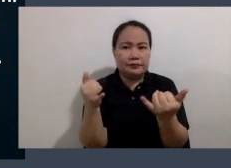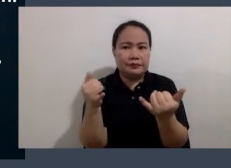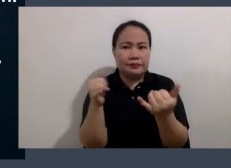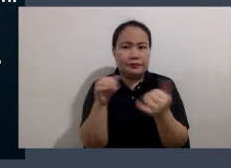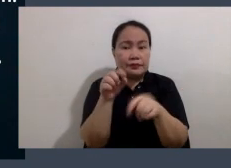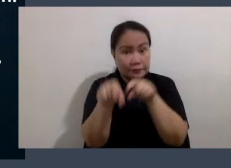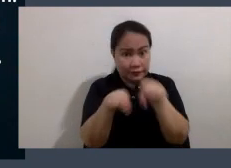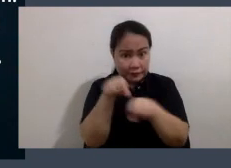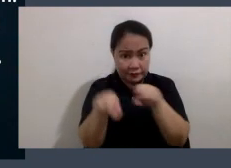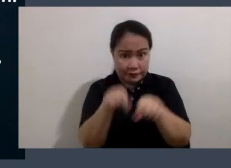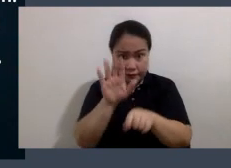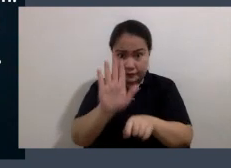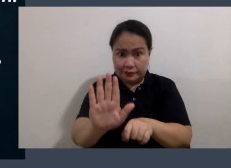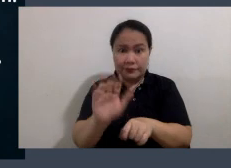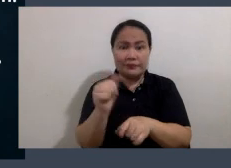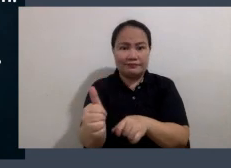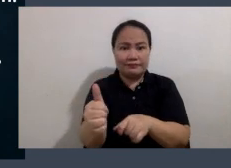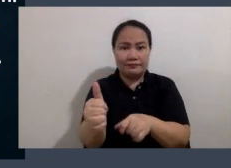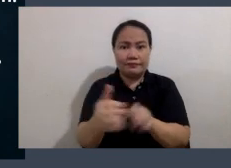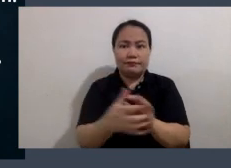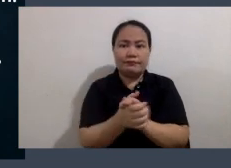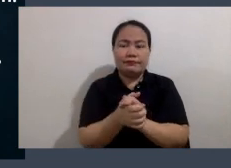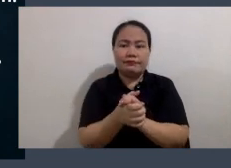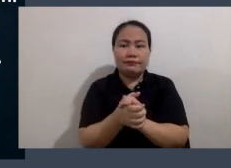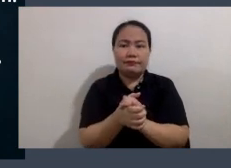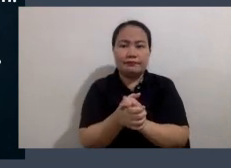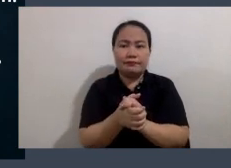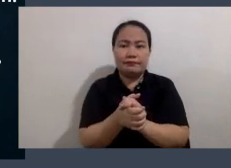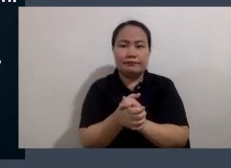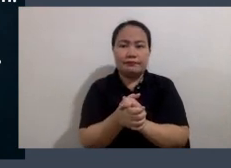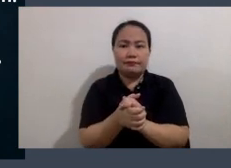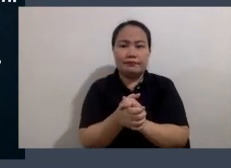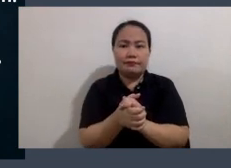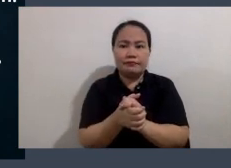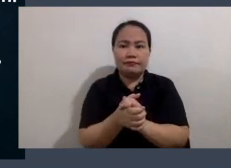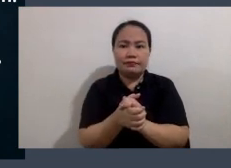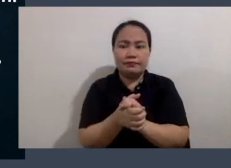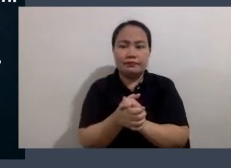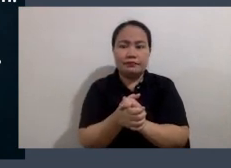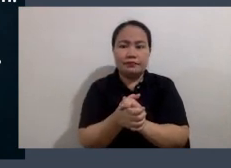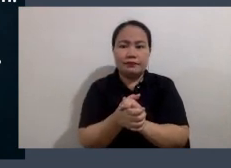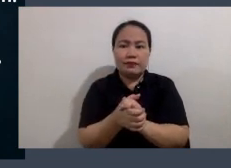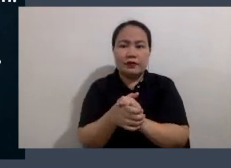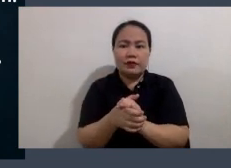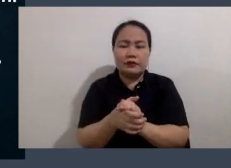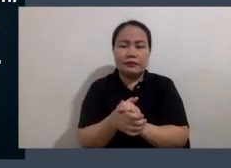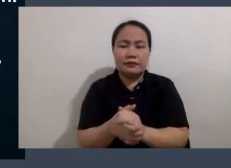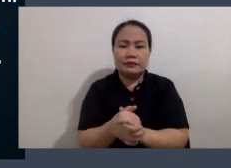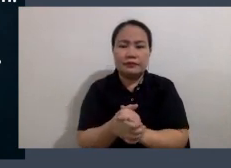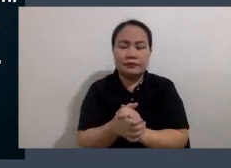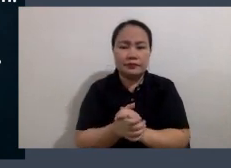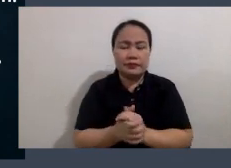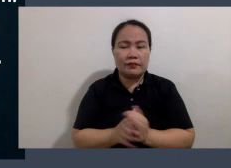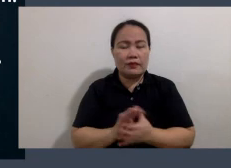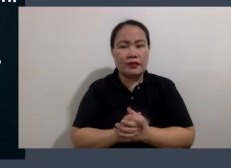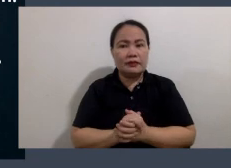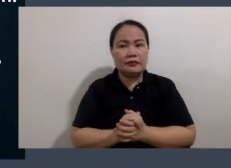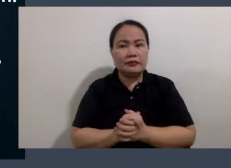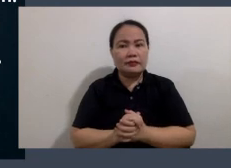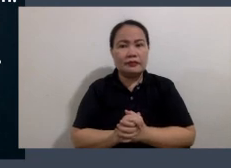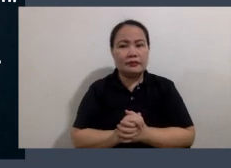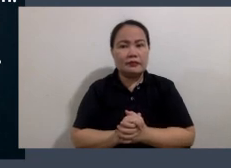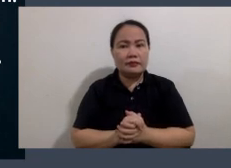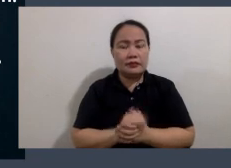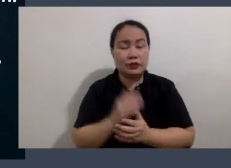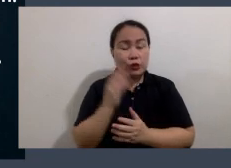Alright, so it's time for you to test yourself. You may pause this